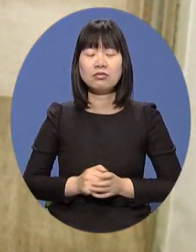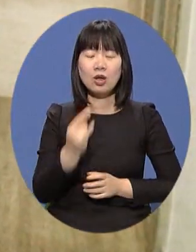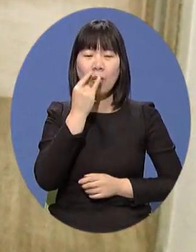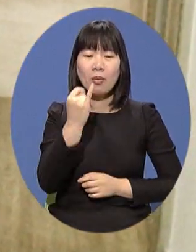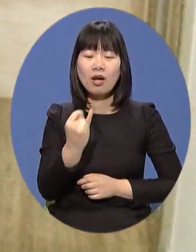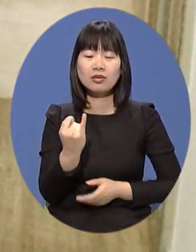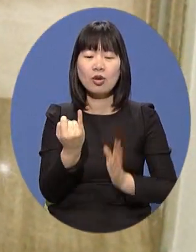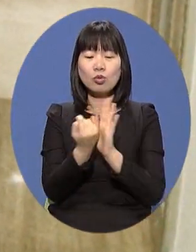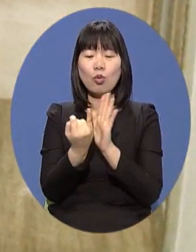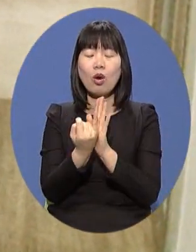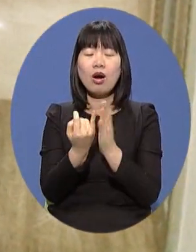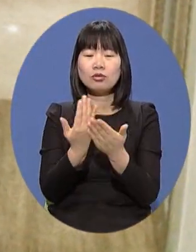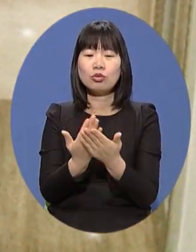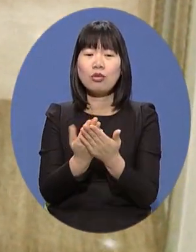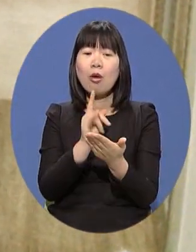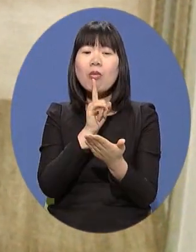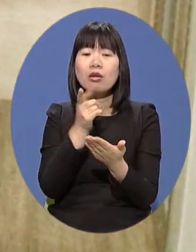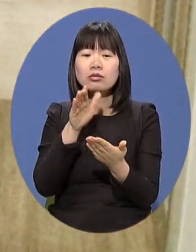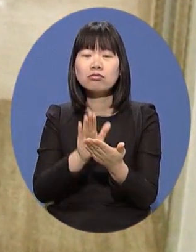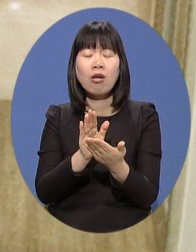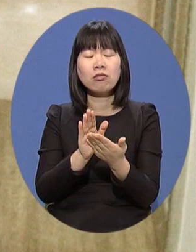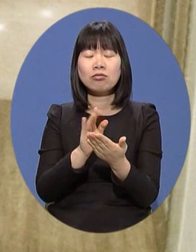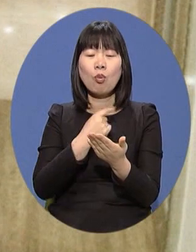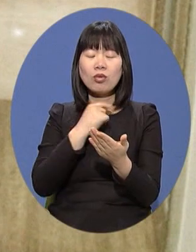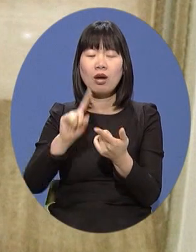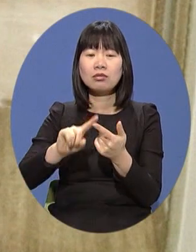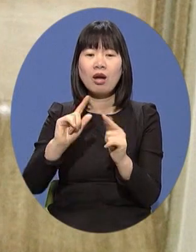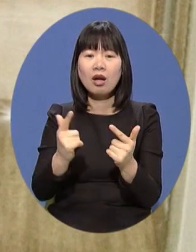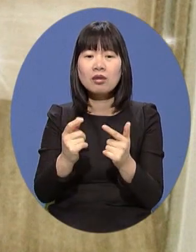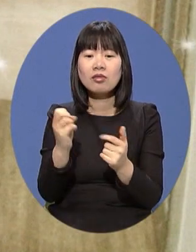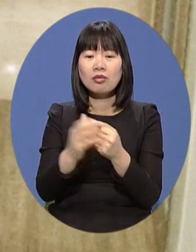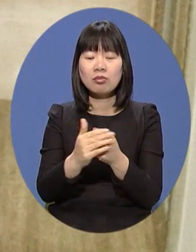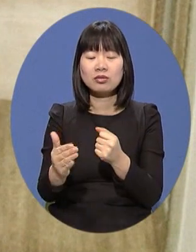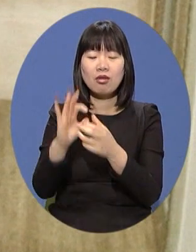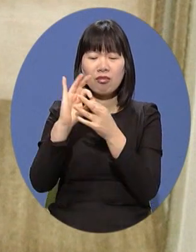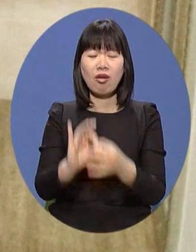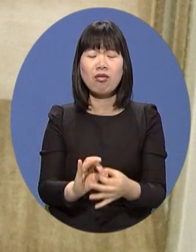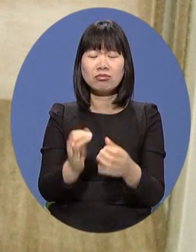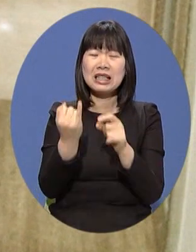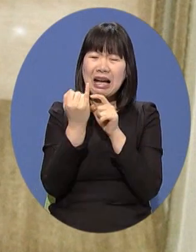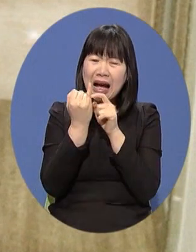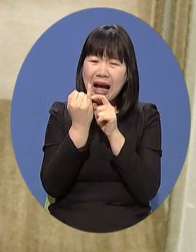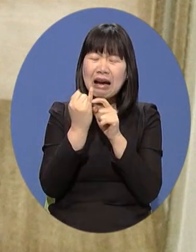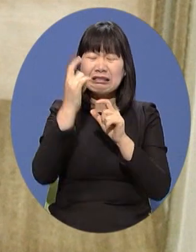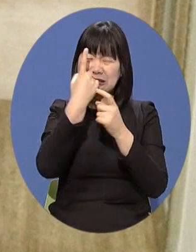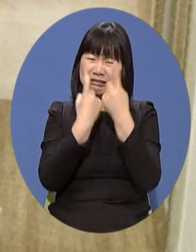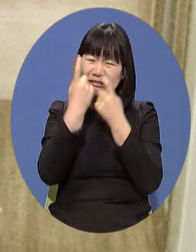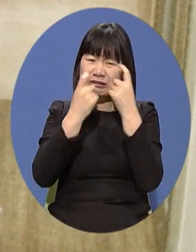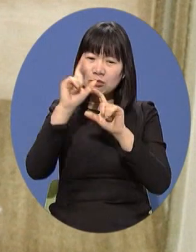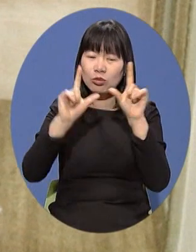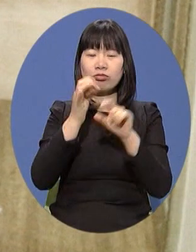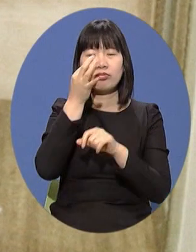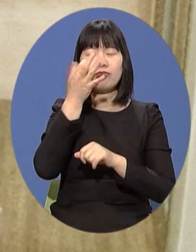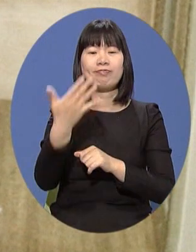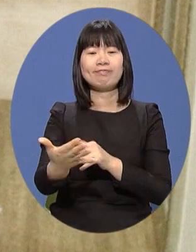엄마에게 도움을 청해보지만 뜻대로 되지 않자 아이는 계속해서 떼를 쓰는 모습을 보입니다.